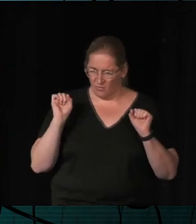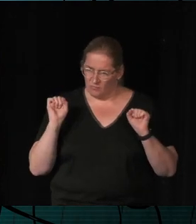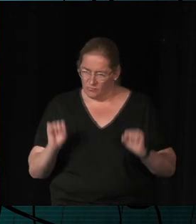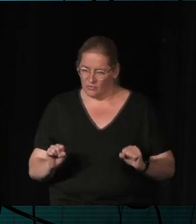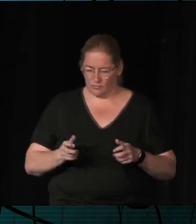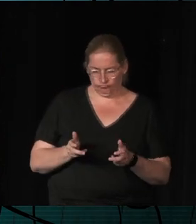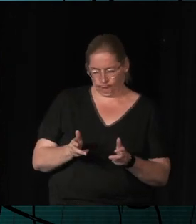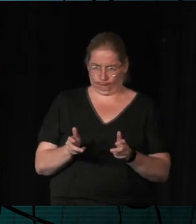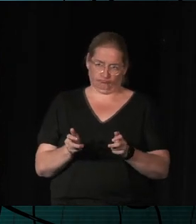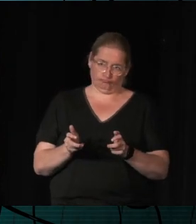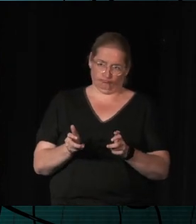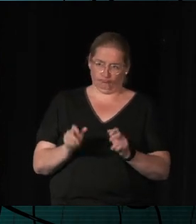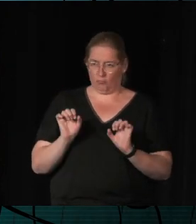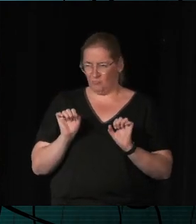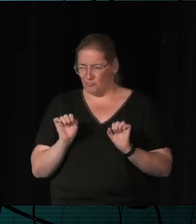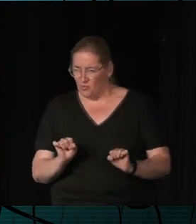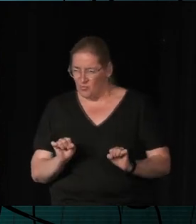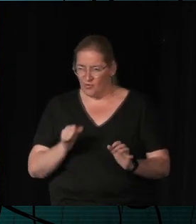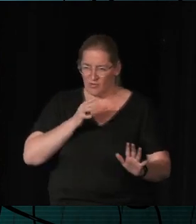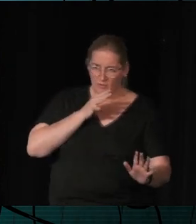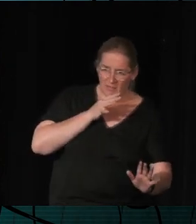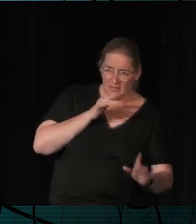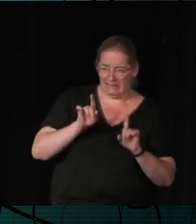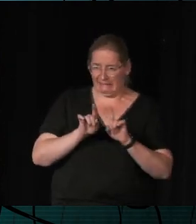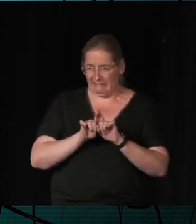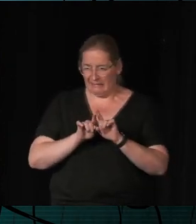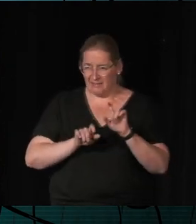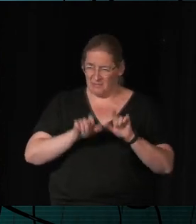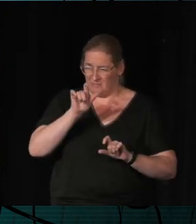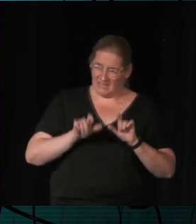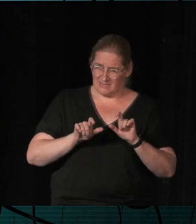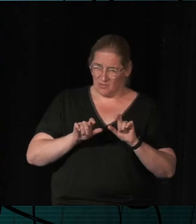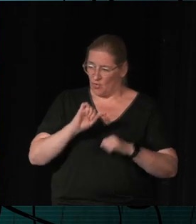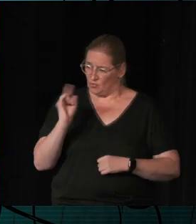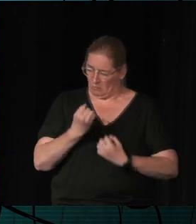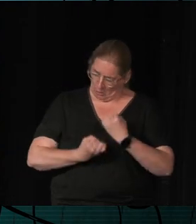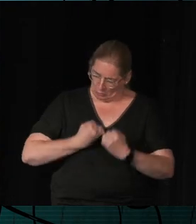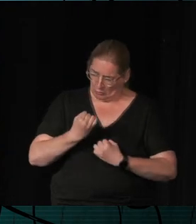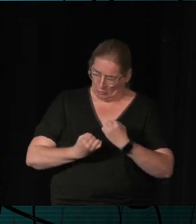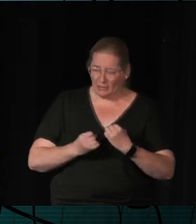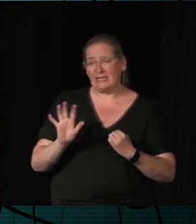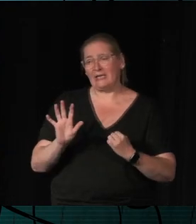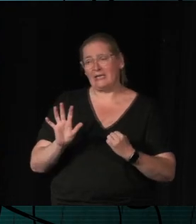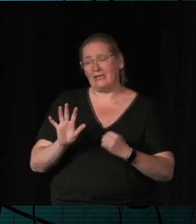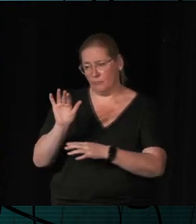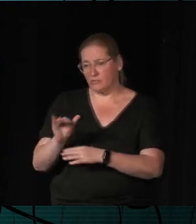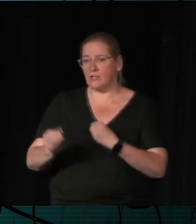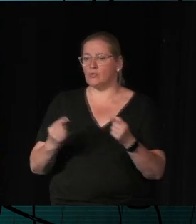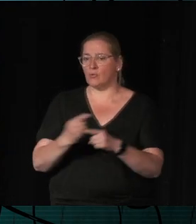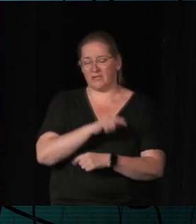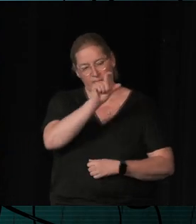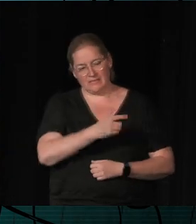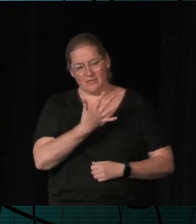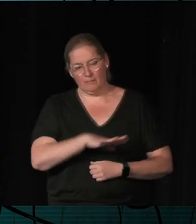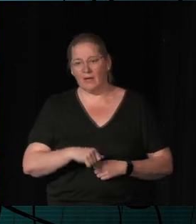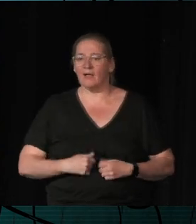sorte, peut-être qu'on peut, peut-être qu'on ne peut pas, qu'il y ait le moins de gens possible qui souffrent, ou alors ceux qu'on n'aime pas, comme tu as dit, les coachs